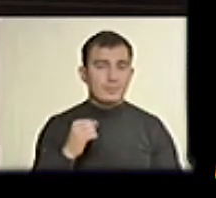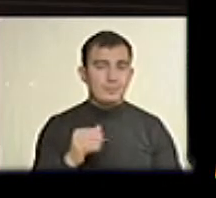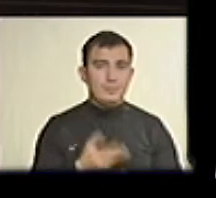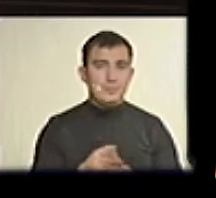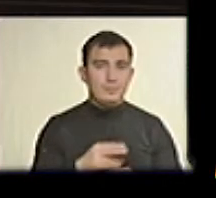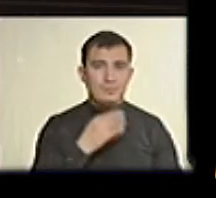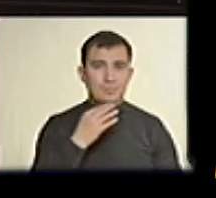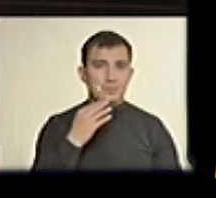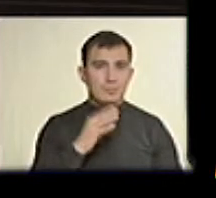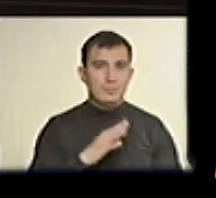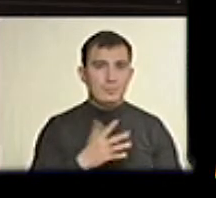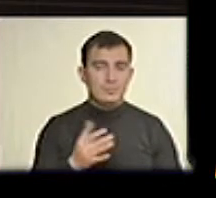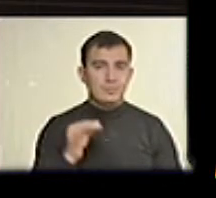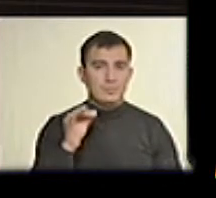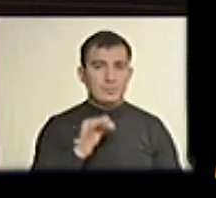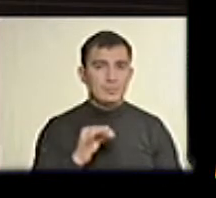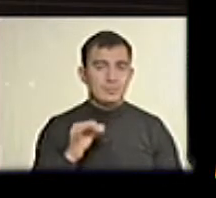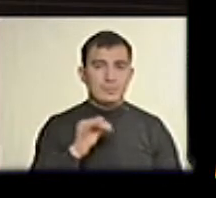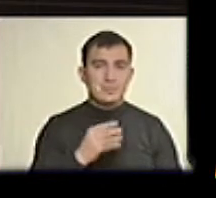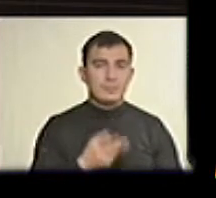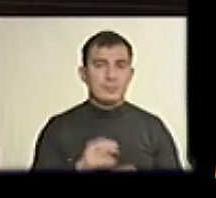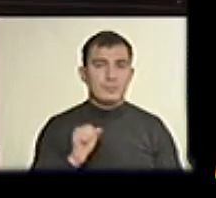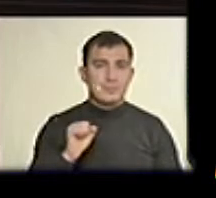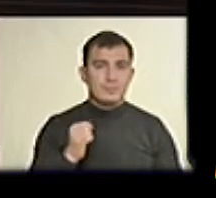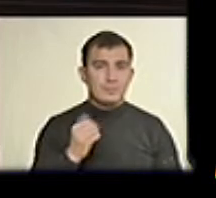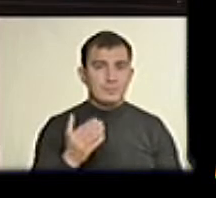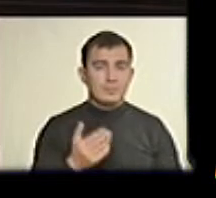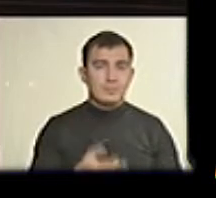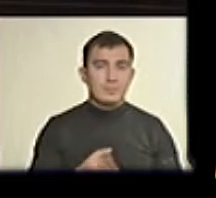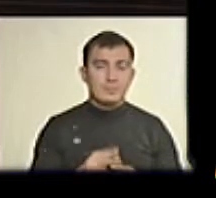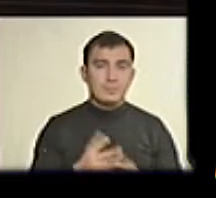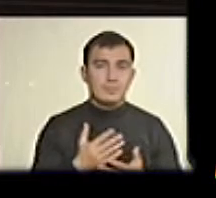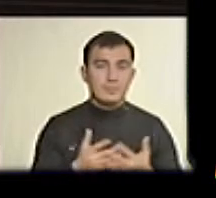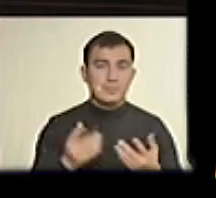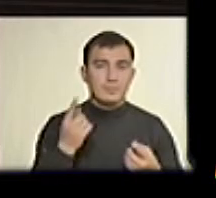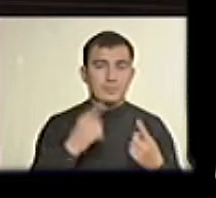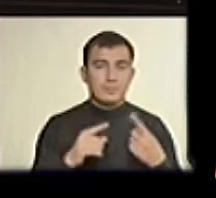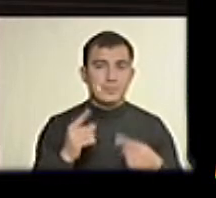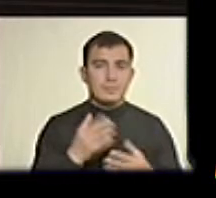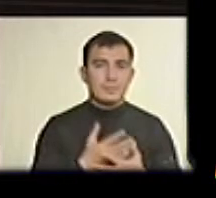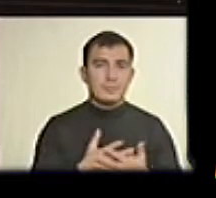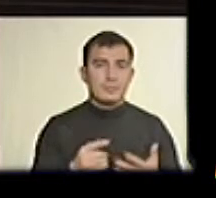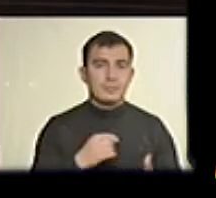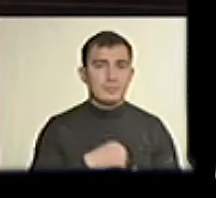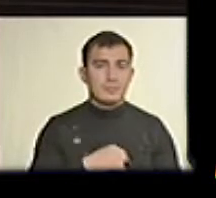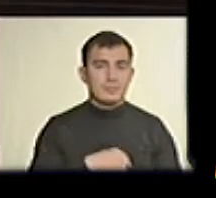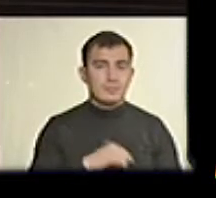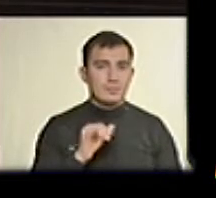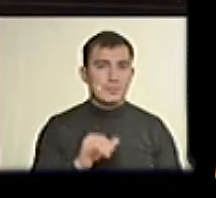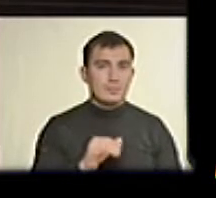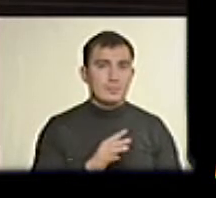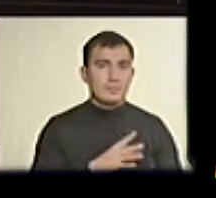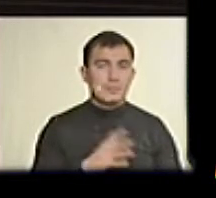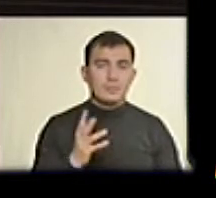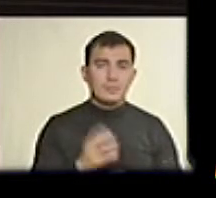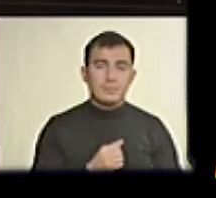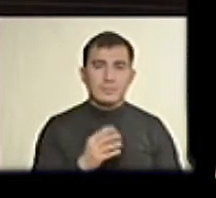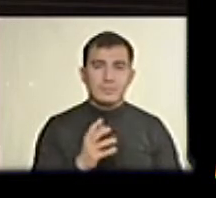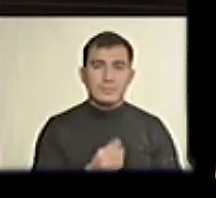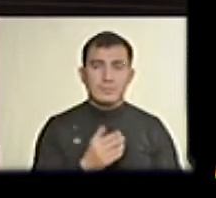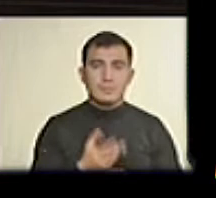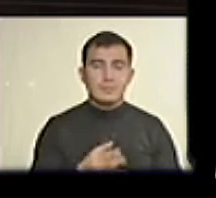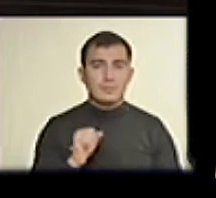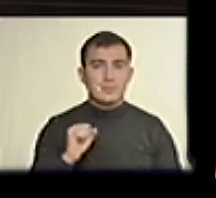Faqatgina tarix, adabiyot, me'morchilik va san'at sohasidagi yutuqlar yoki o'sha